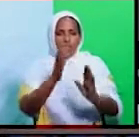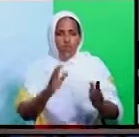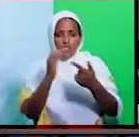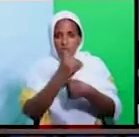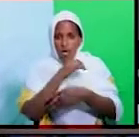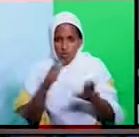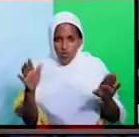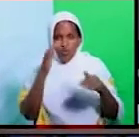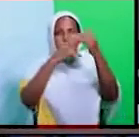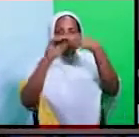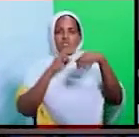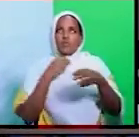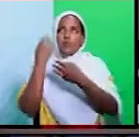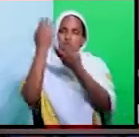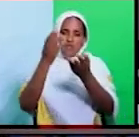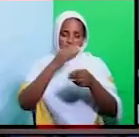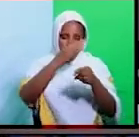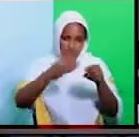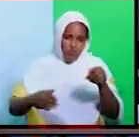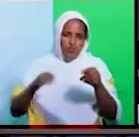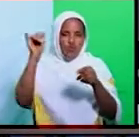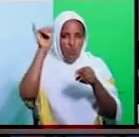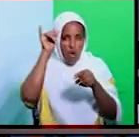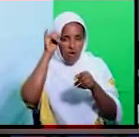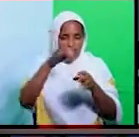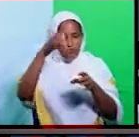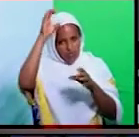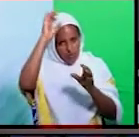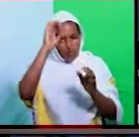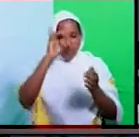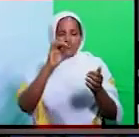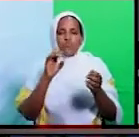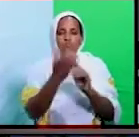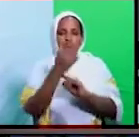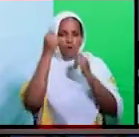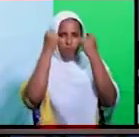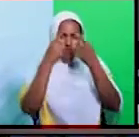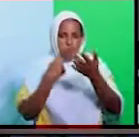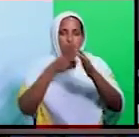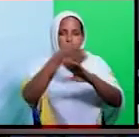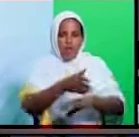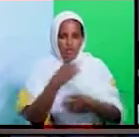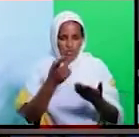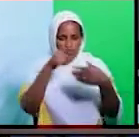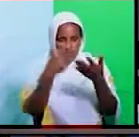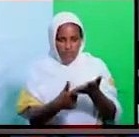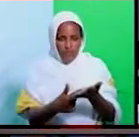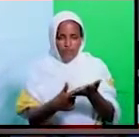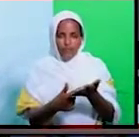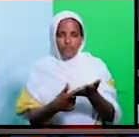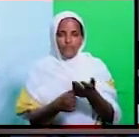ስንቀርብ አላዋቂነታችንን አውቀን፣ ባዶነታችንን አውቀን፣ ደካማ መሆናችንን አውቀን፣ ኢምንት መሆናችንን